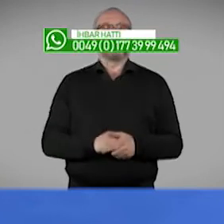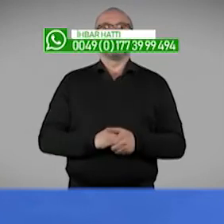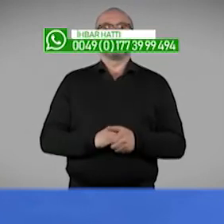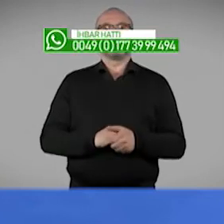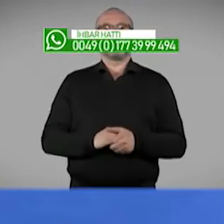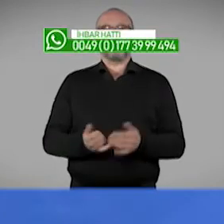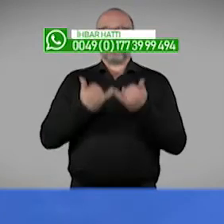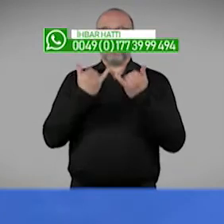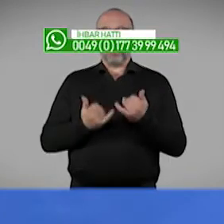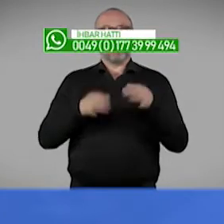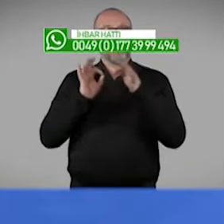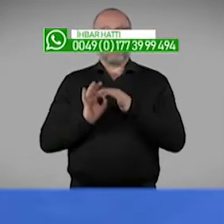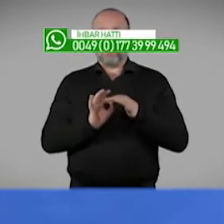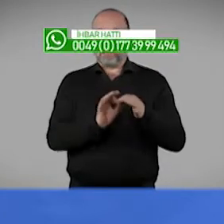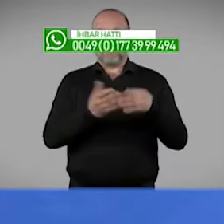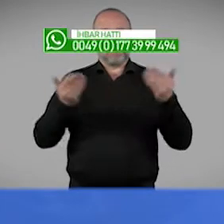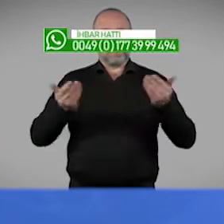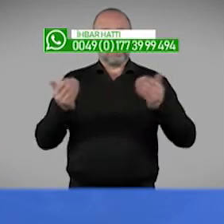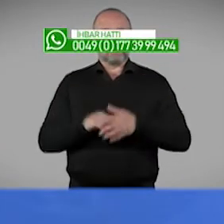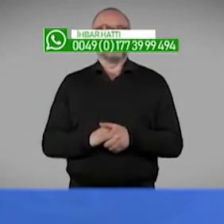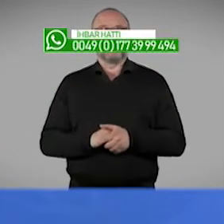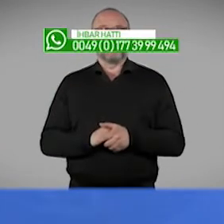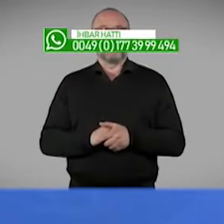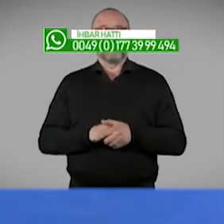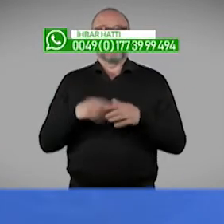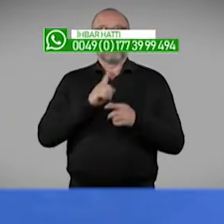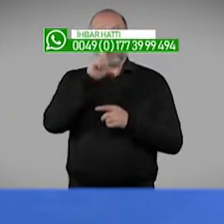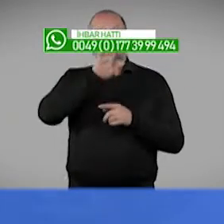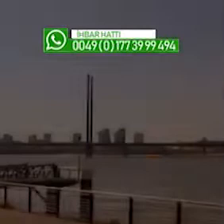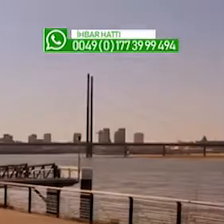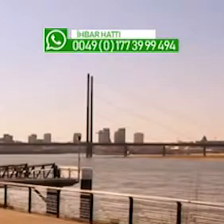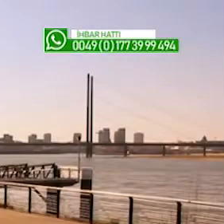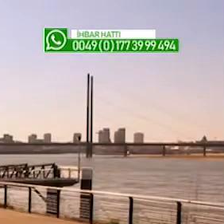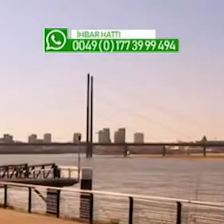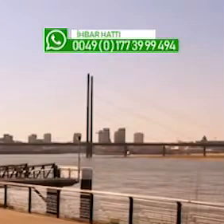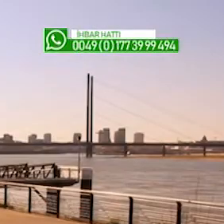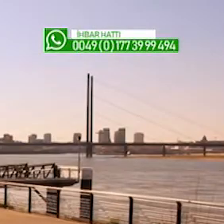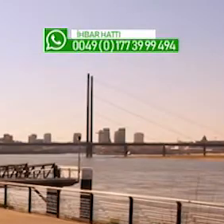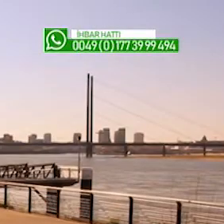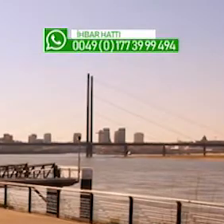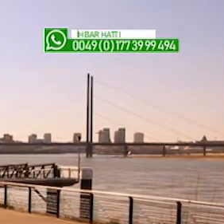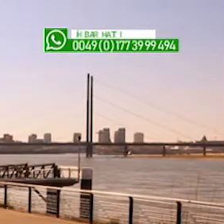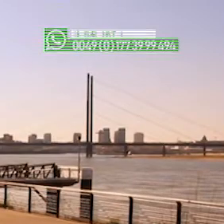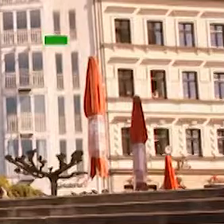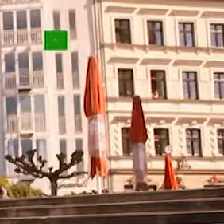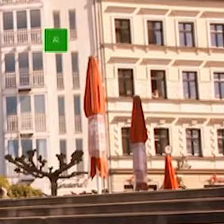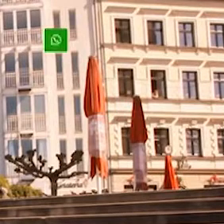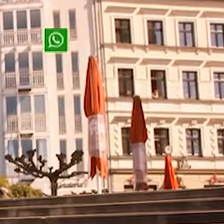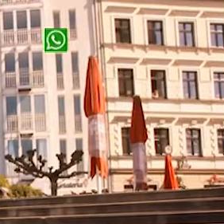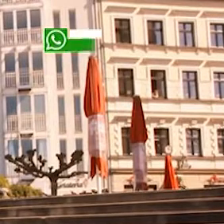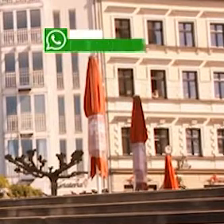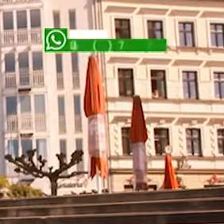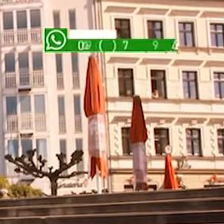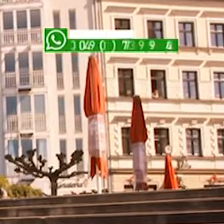sonrasında basın toplantısı düzenleyen Merkel, önlemler çerçevesinde kapalı bulunan iş yerlerinin vaktinden önce açılması ve önlemlerin